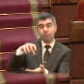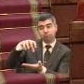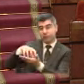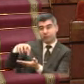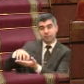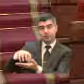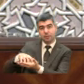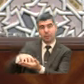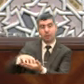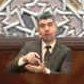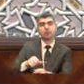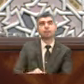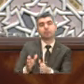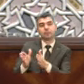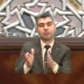شكرا سيد النائب.